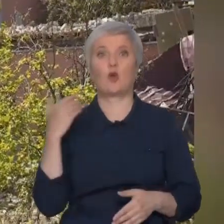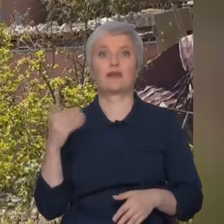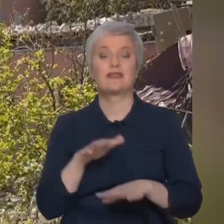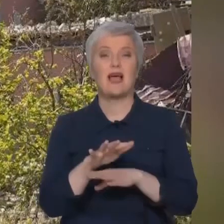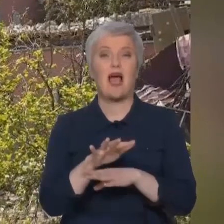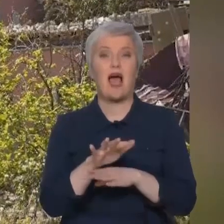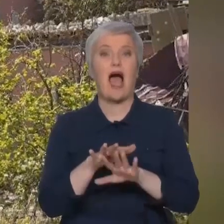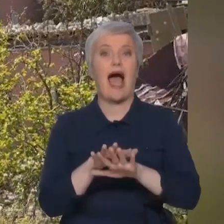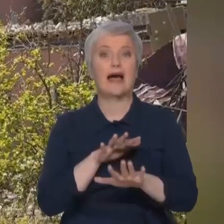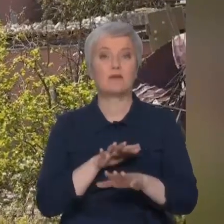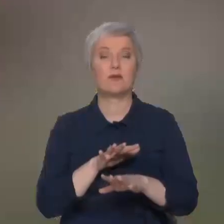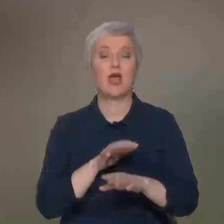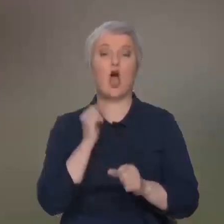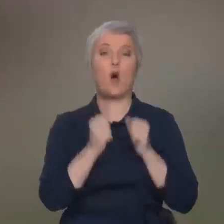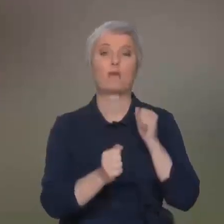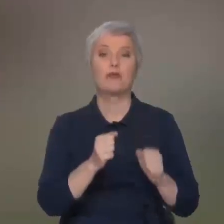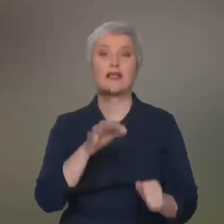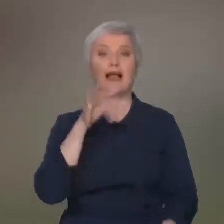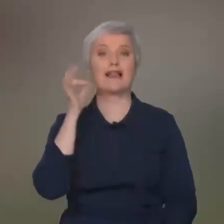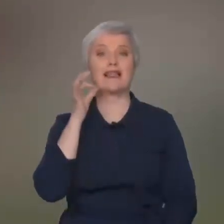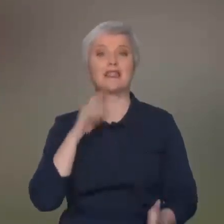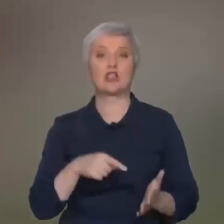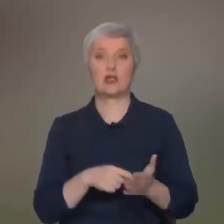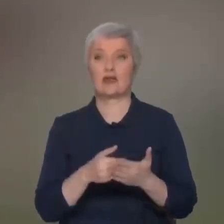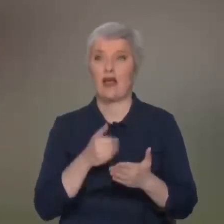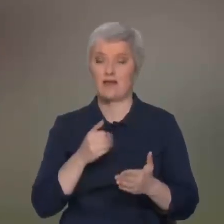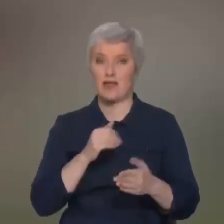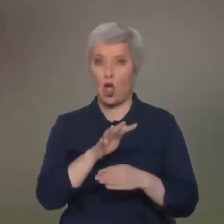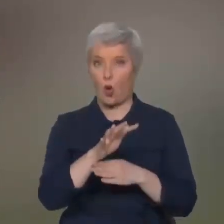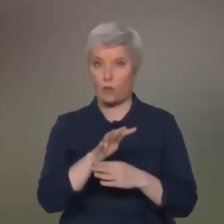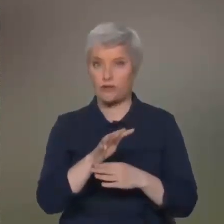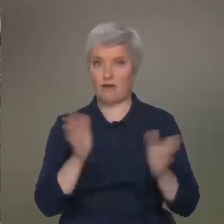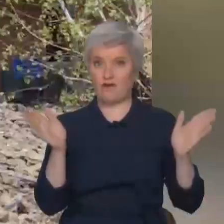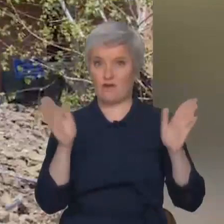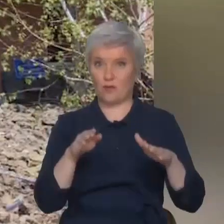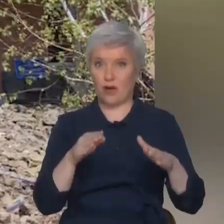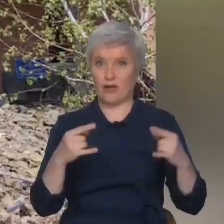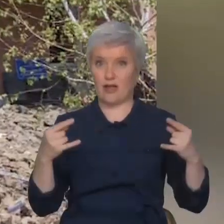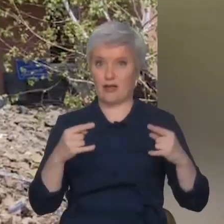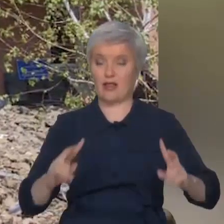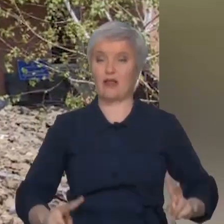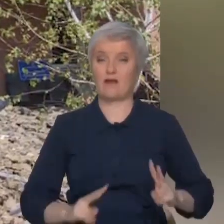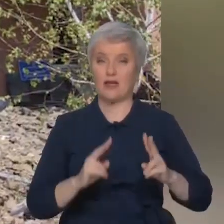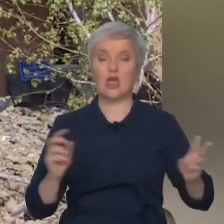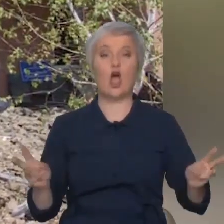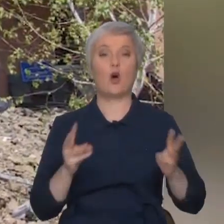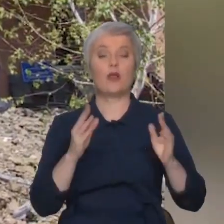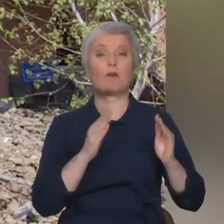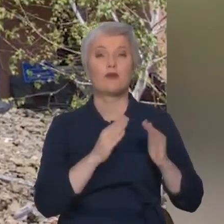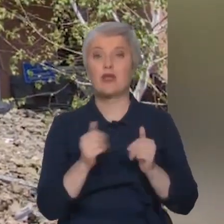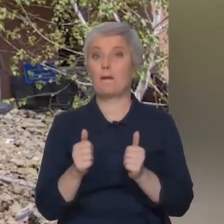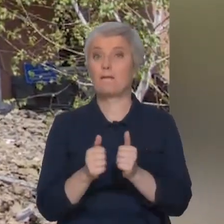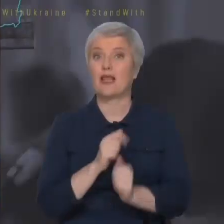обстрілює Лисичанськ. У місті напередодні від обстрілів впала телевежа. Горіли багатоповерхівки. Біля лікарні знайшли тіло